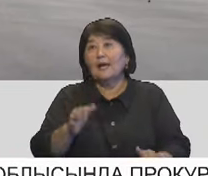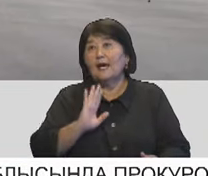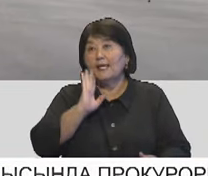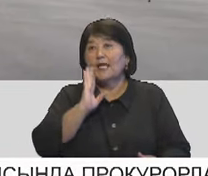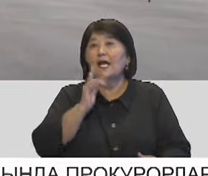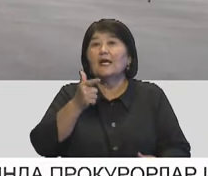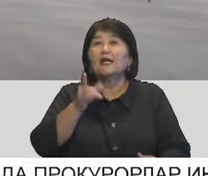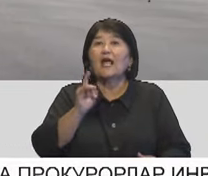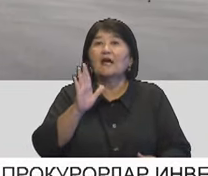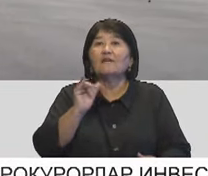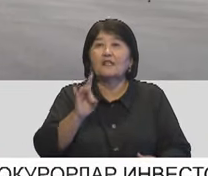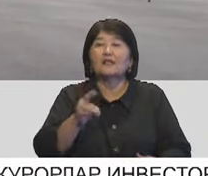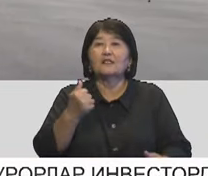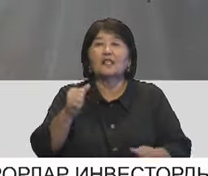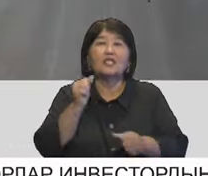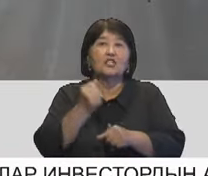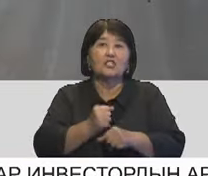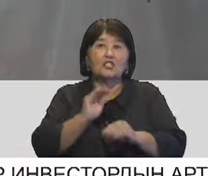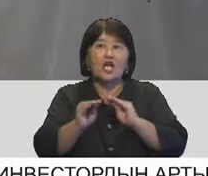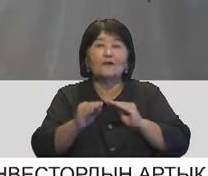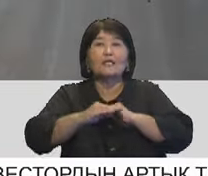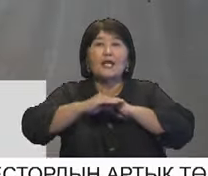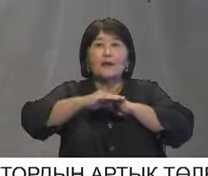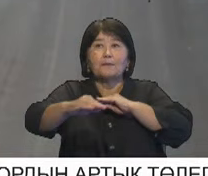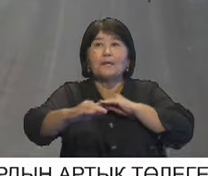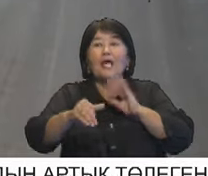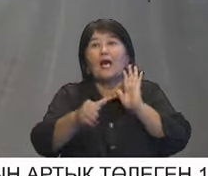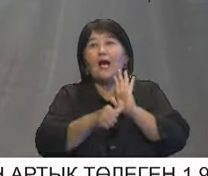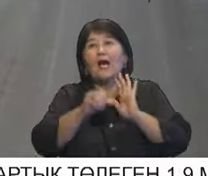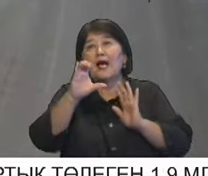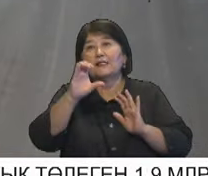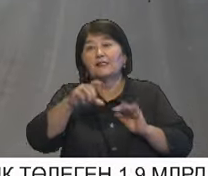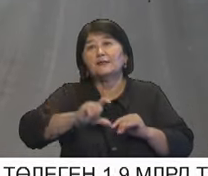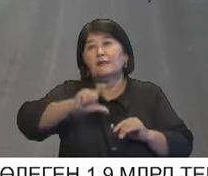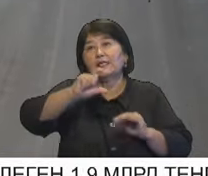гравийный слойын салып отырмыз. Бетіне 6 сантиметр шыма қарастырылған.